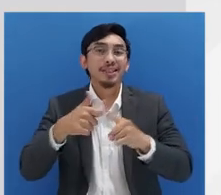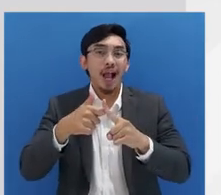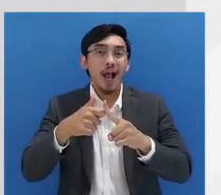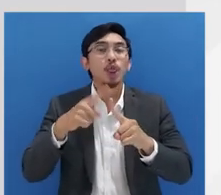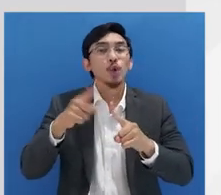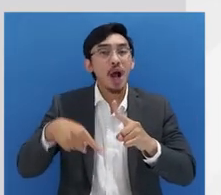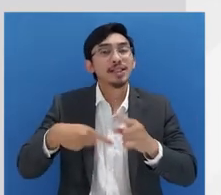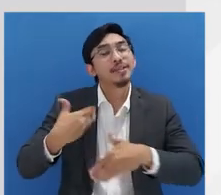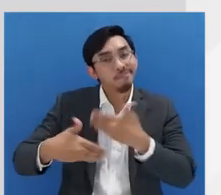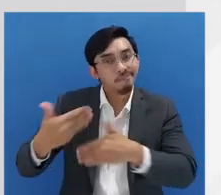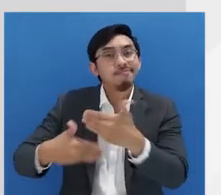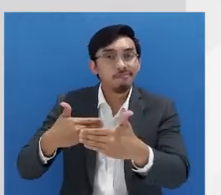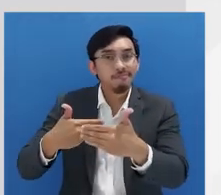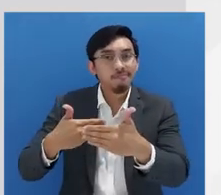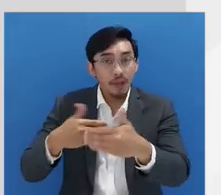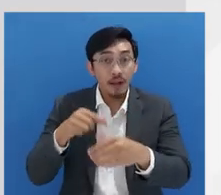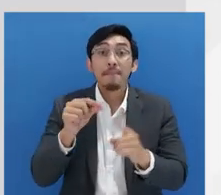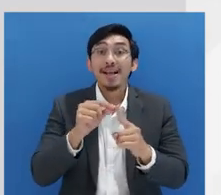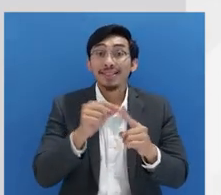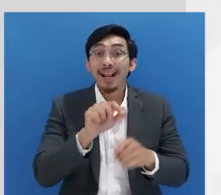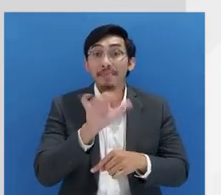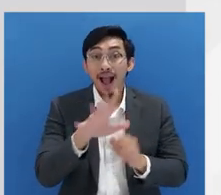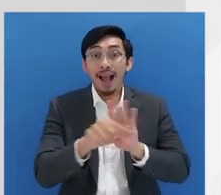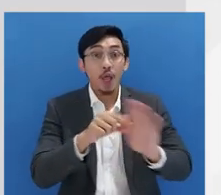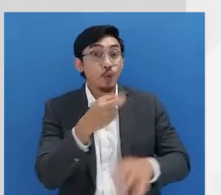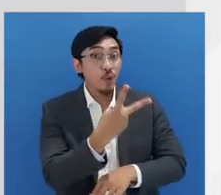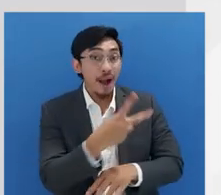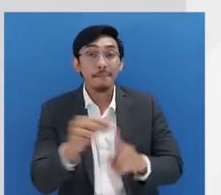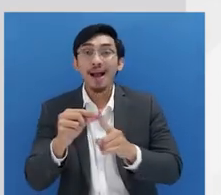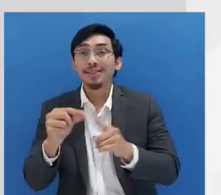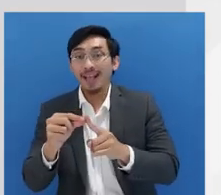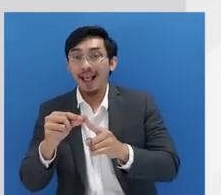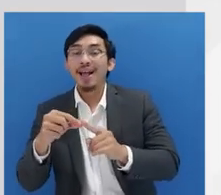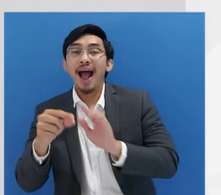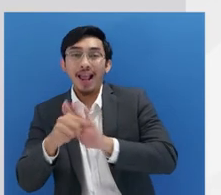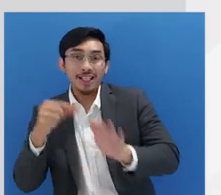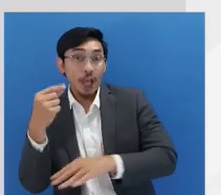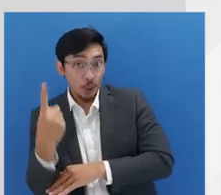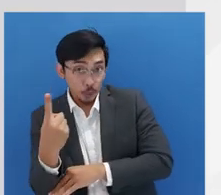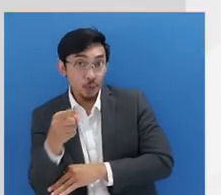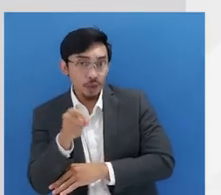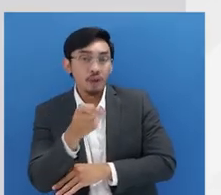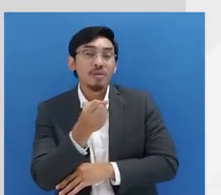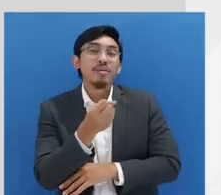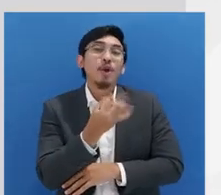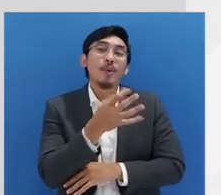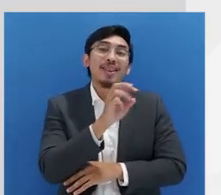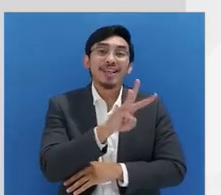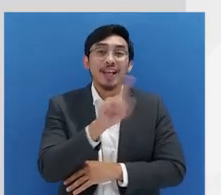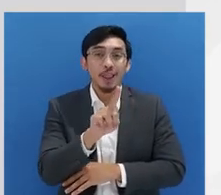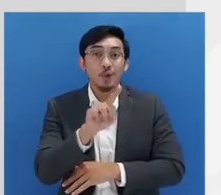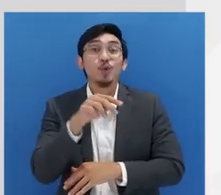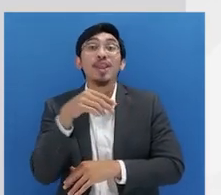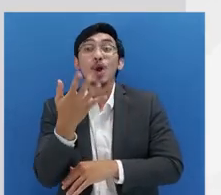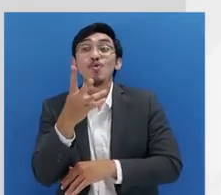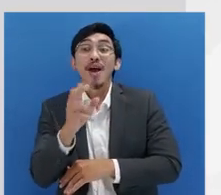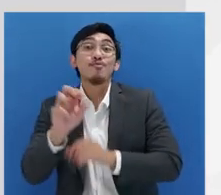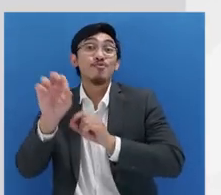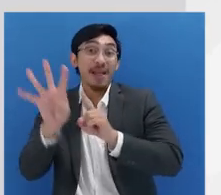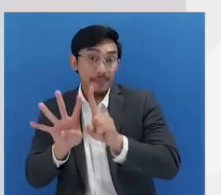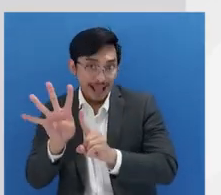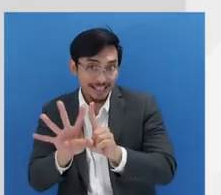tugasnya. Menurut pasal 5 ayat 2 dan pasal 6 ayat 1 Undang-Undang Nomor 31 tahun